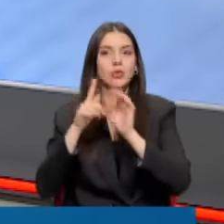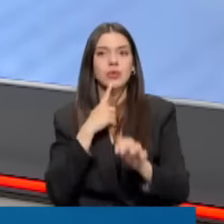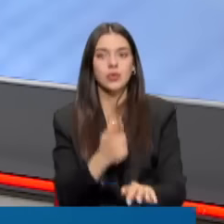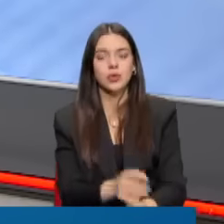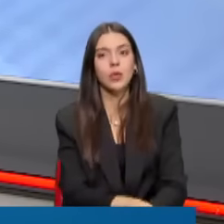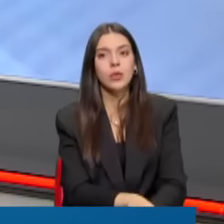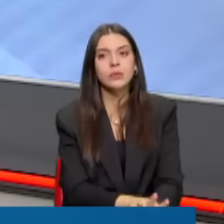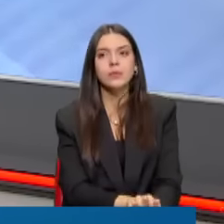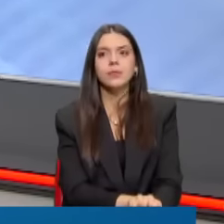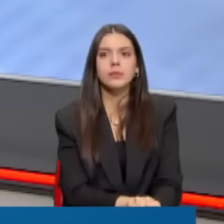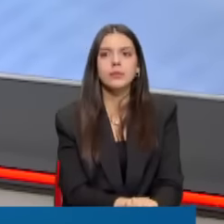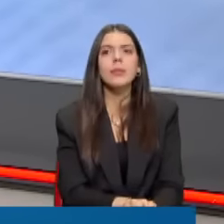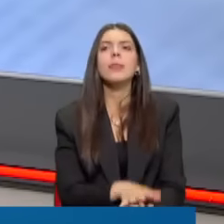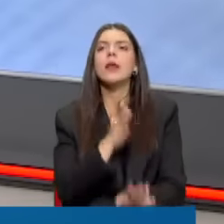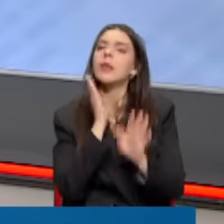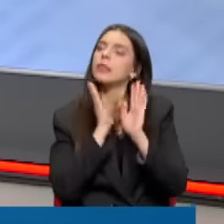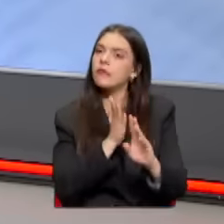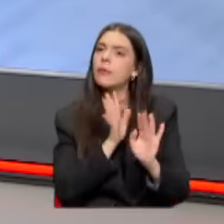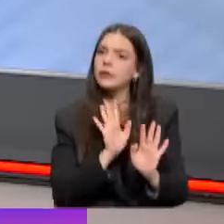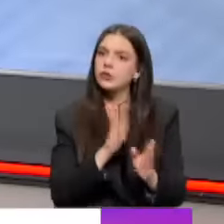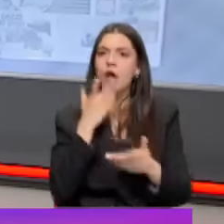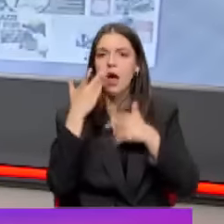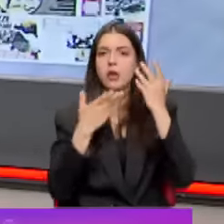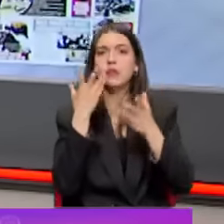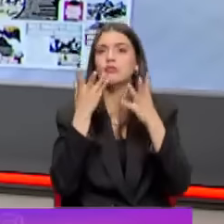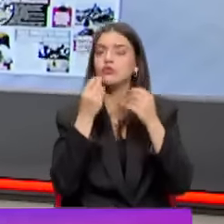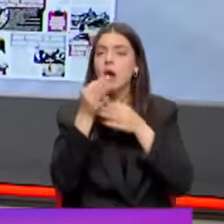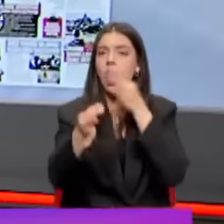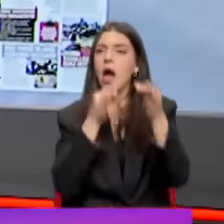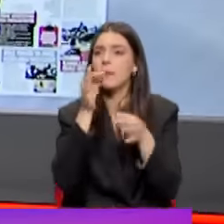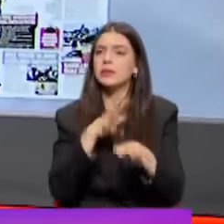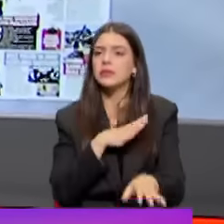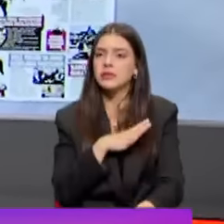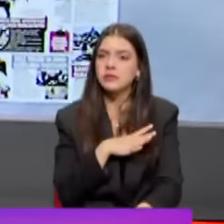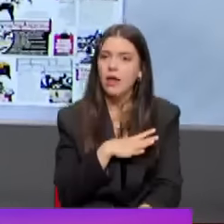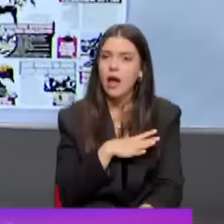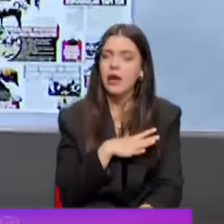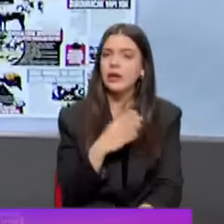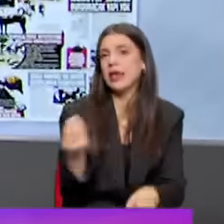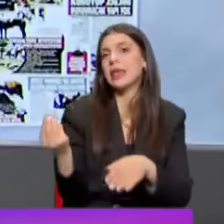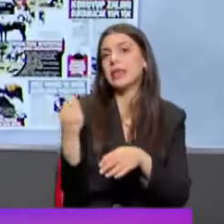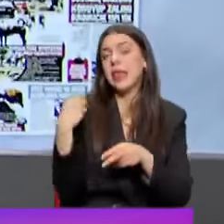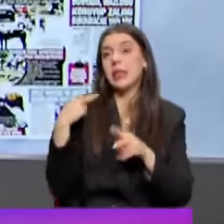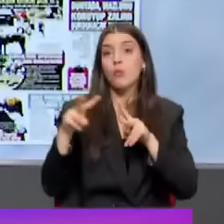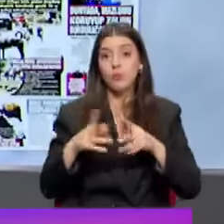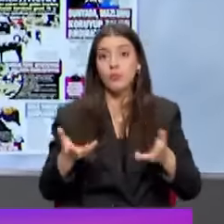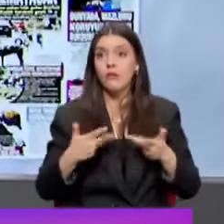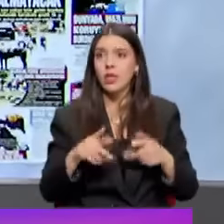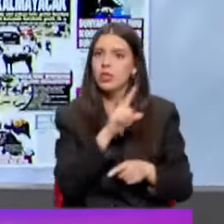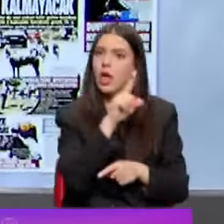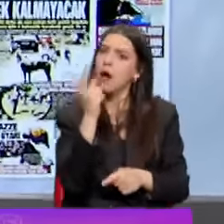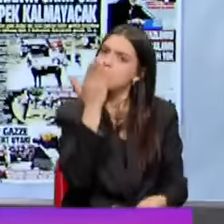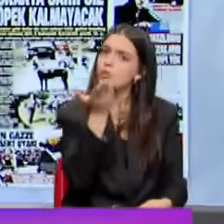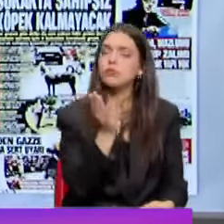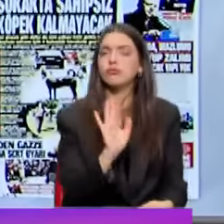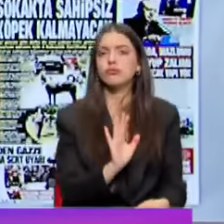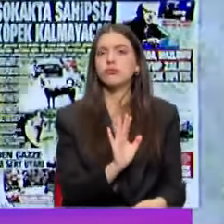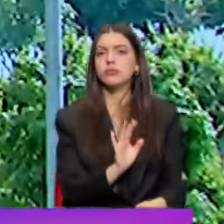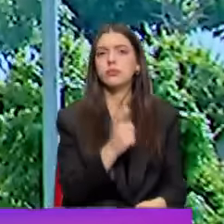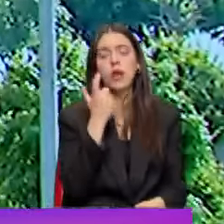diyor devam edeceğiz aktaracak çokça Haberimiz var E yeni müfredat Hayırlı uğurlu olsun